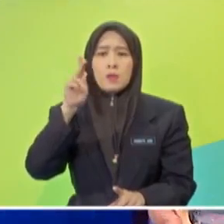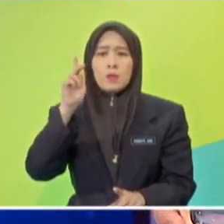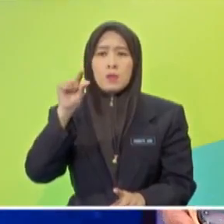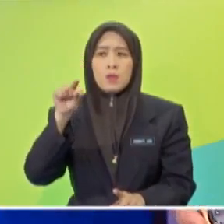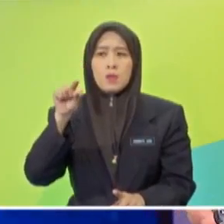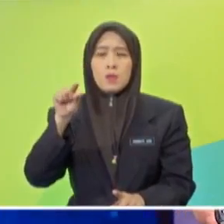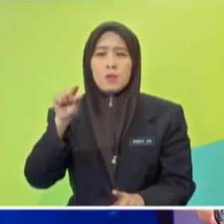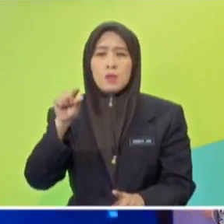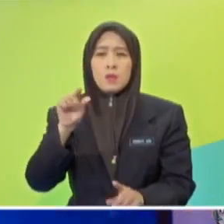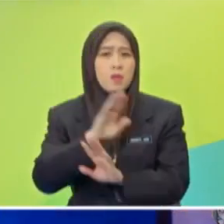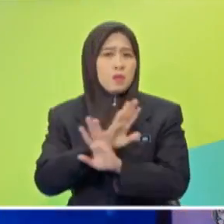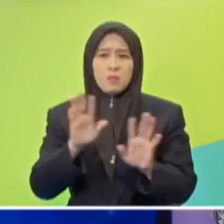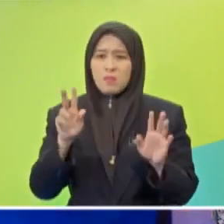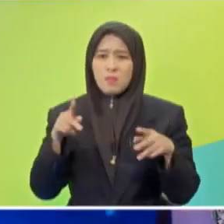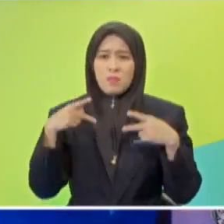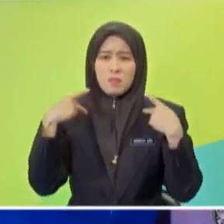lama